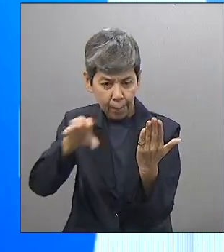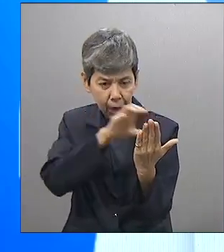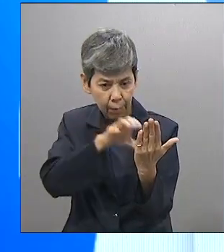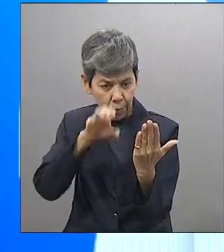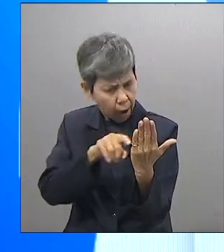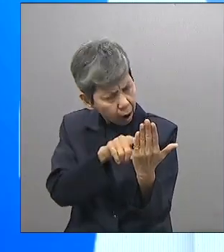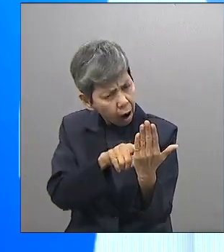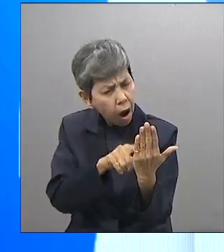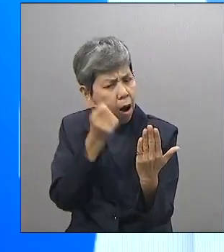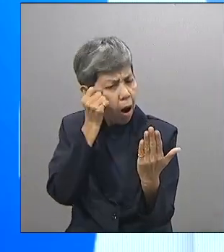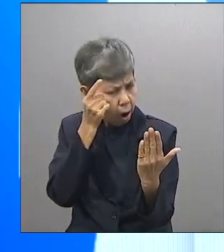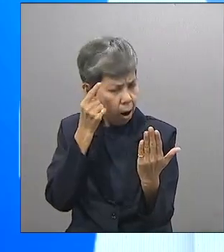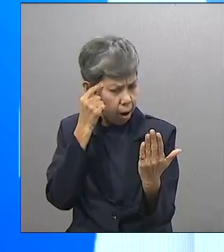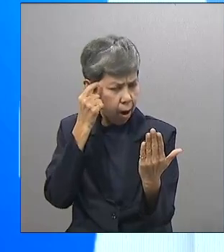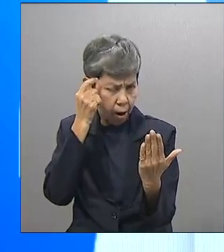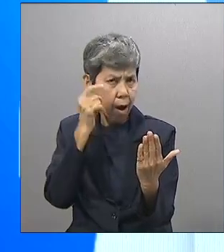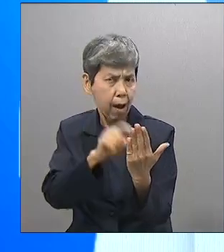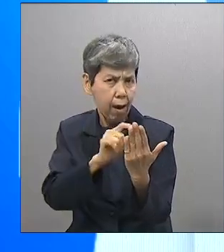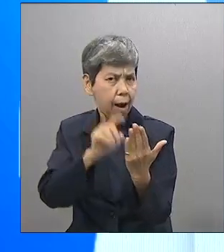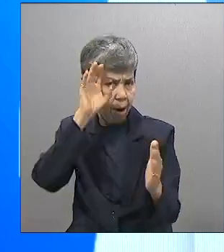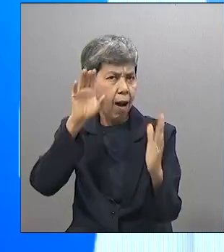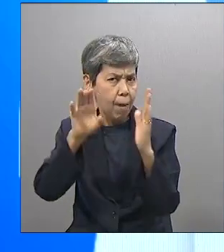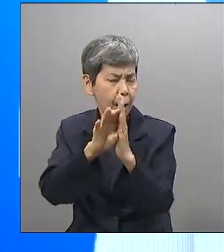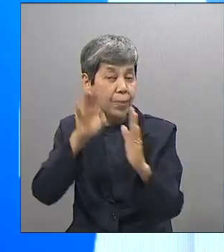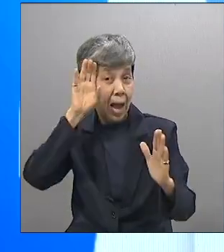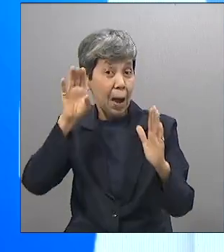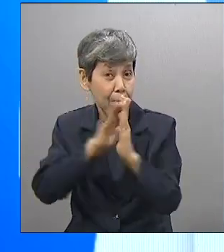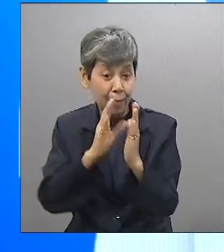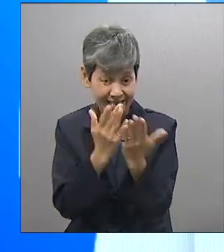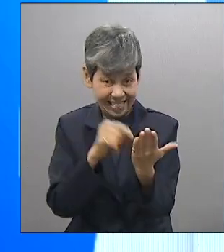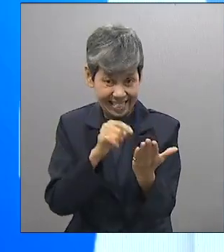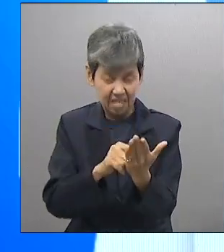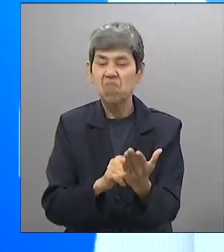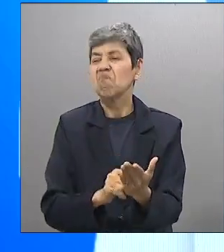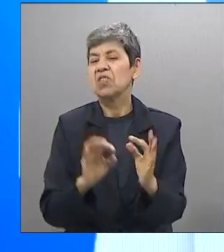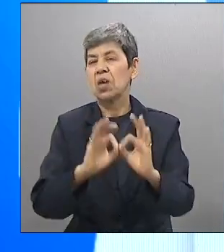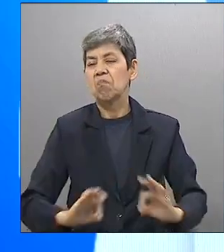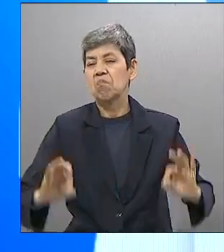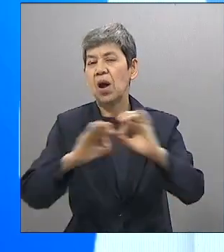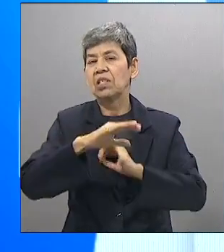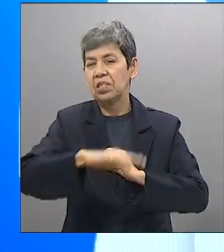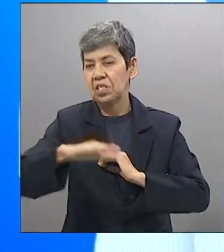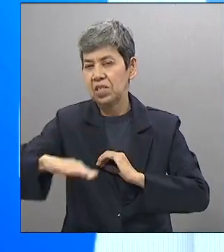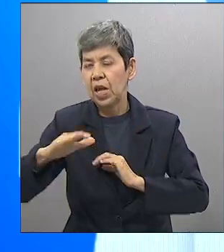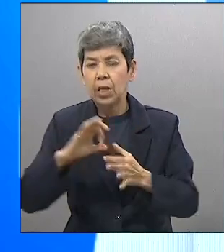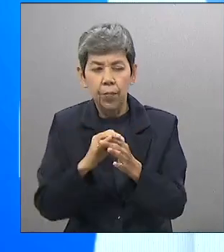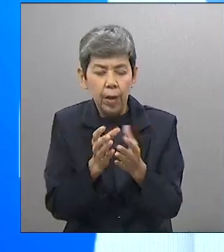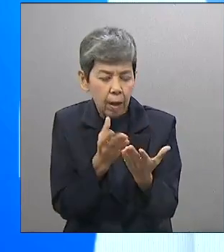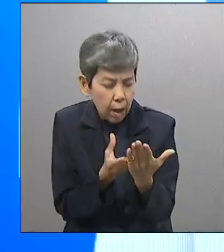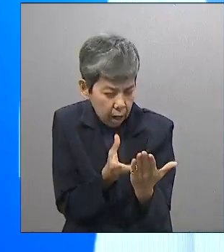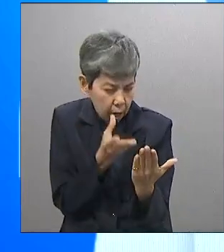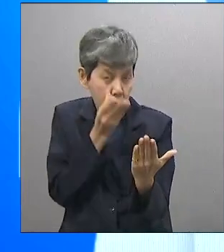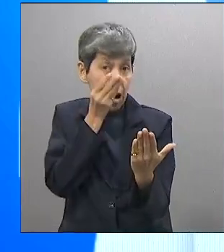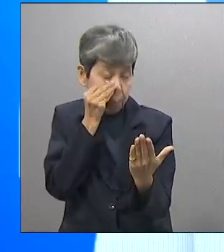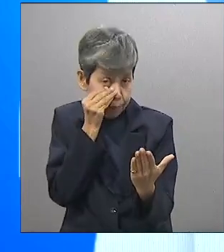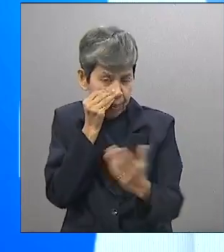ยายแต่วาเข้ใจตรกันด้วยเพราะฉนั้นต้องบอกวานังสือภาพที่เป็นอิทธพลสามหรบเดๆ Coron susไม่ว